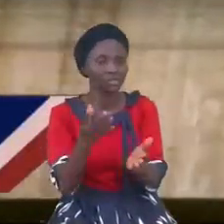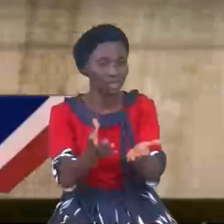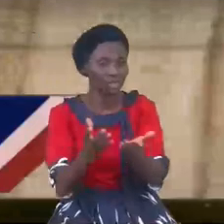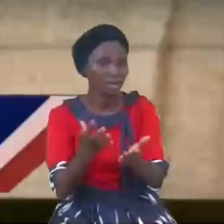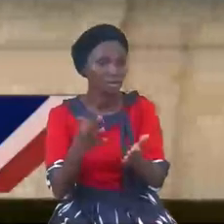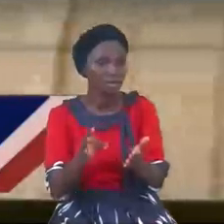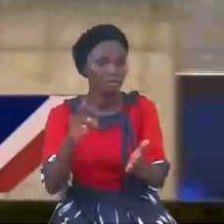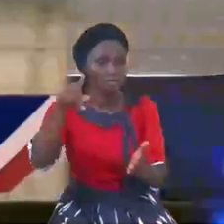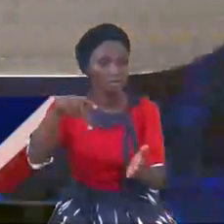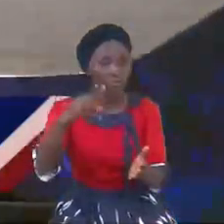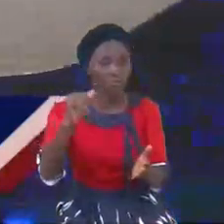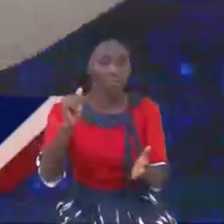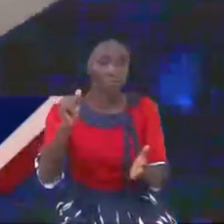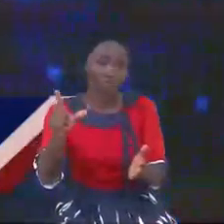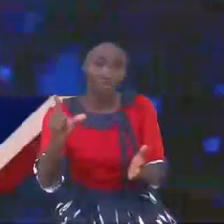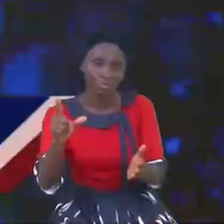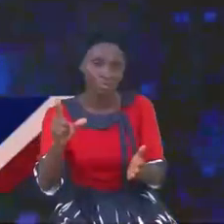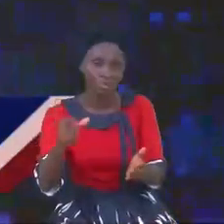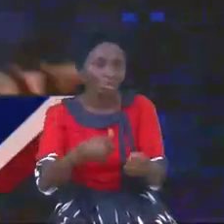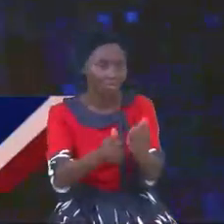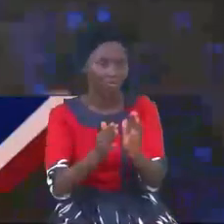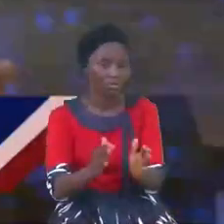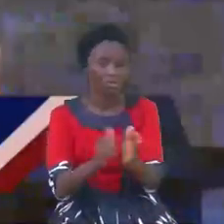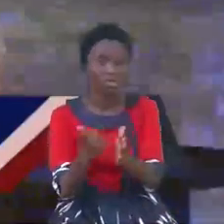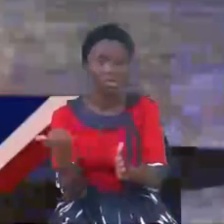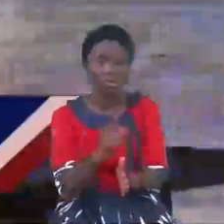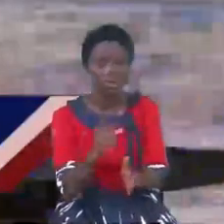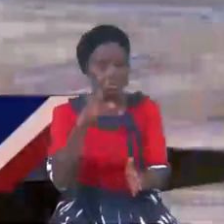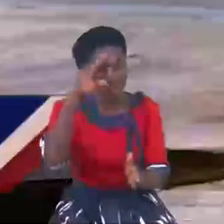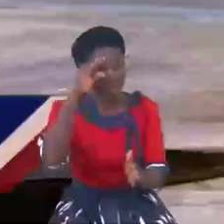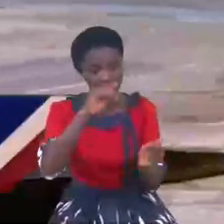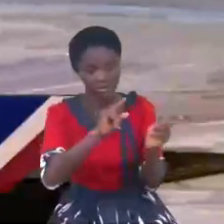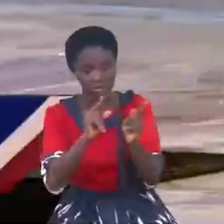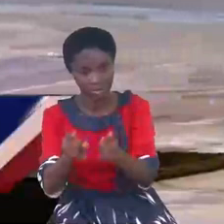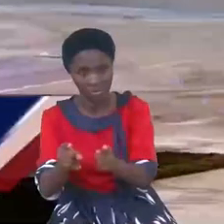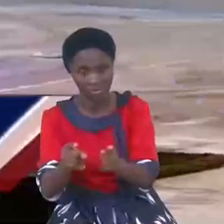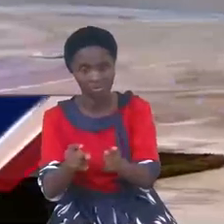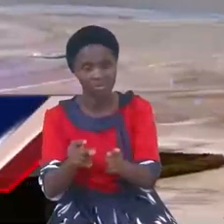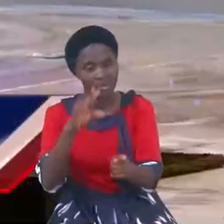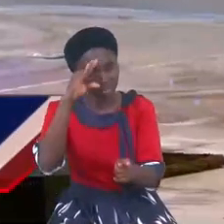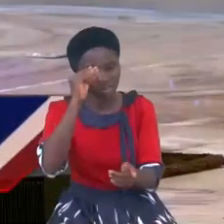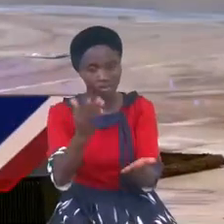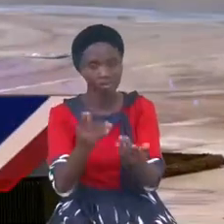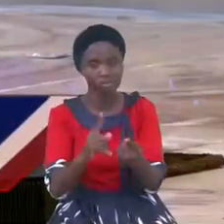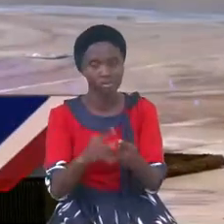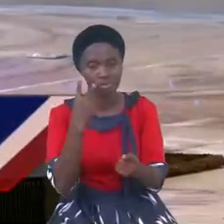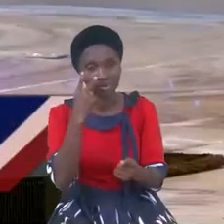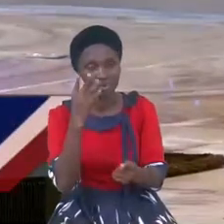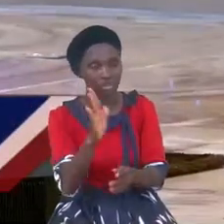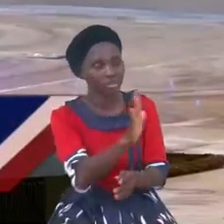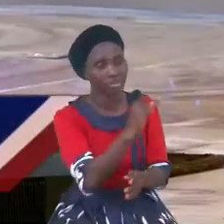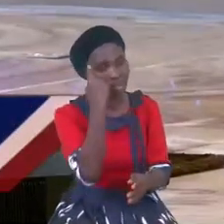trouvait, dans une assemblée, une congrégation où il se trouvait, il voudrait voir leur foi afin